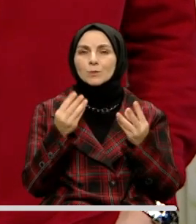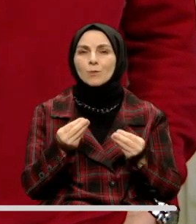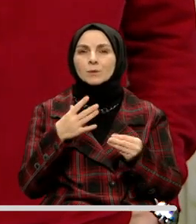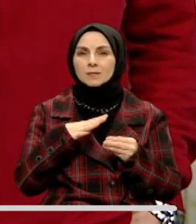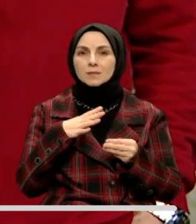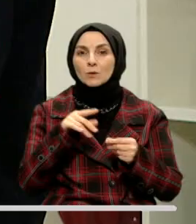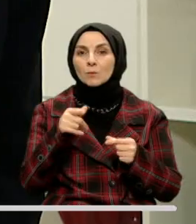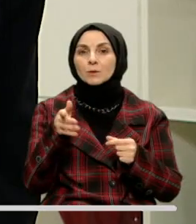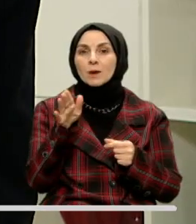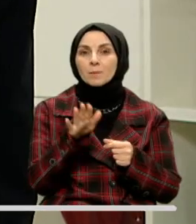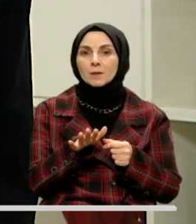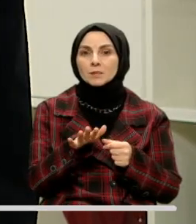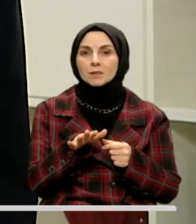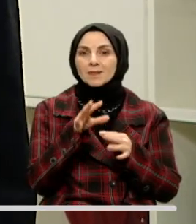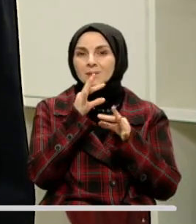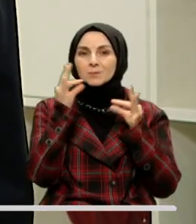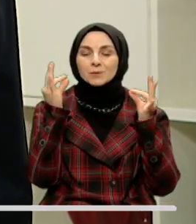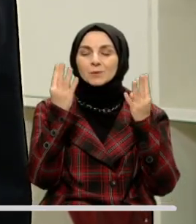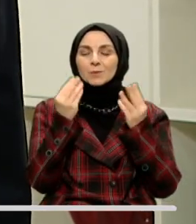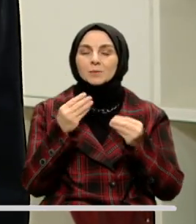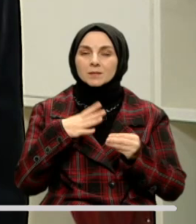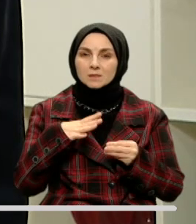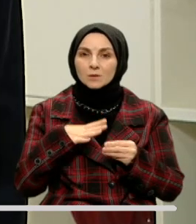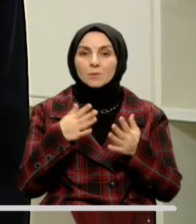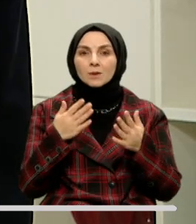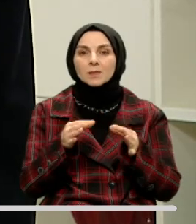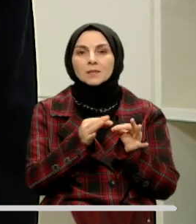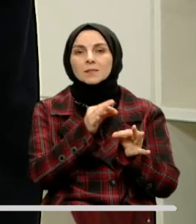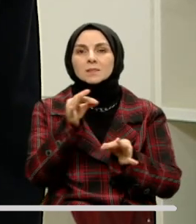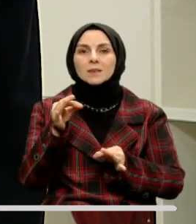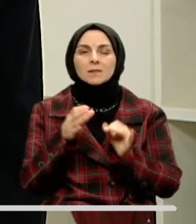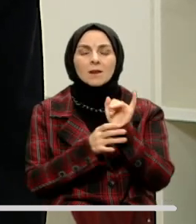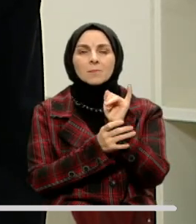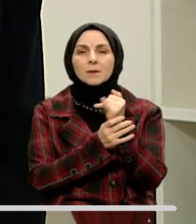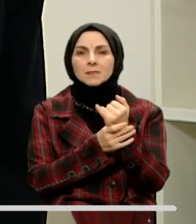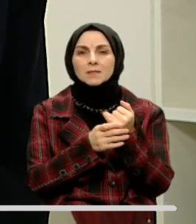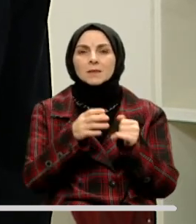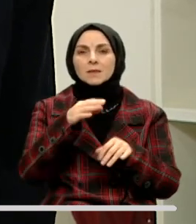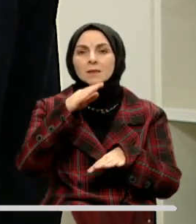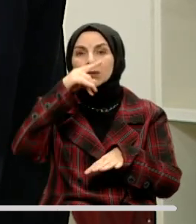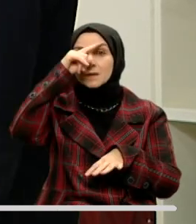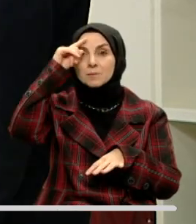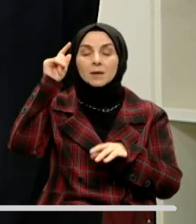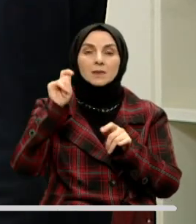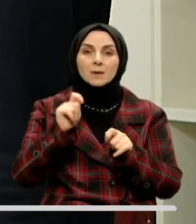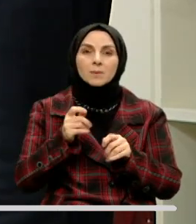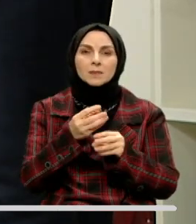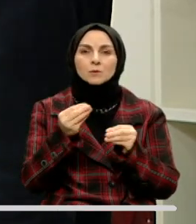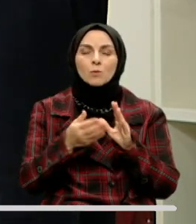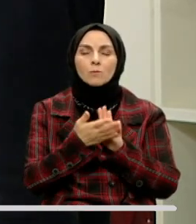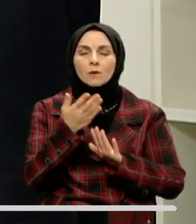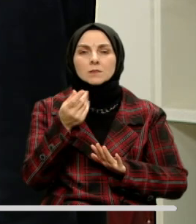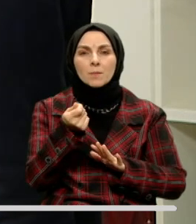Onun dışında da yani mutlu olmak istiyorum. Aslında hani insanlar mesleği belirlerken ne kadar para